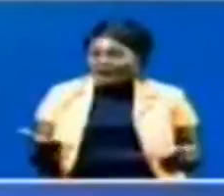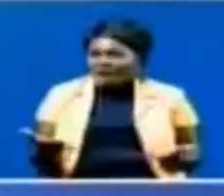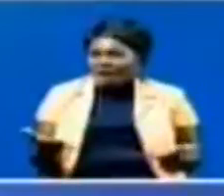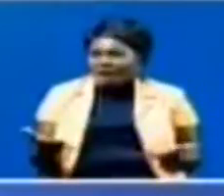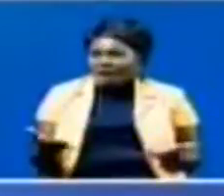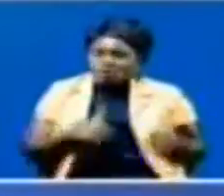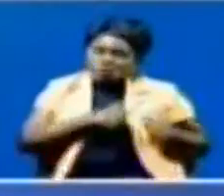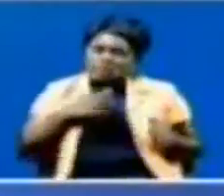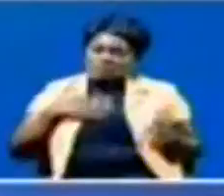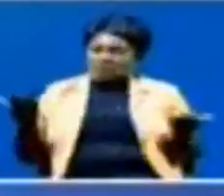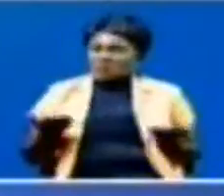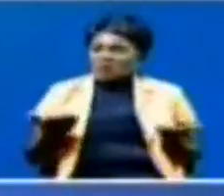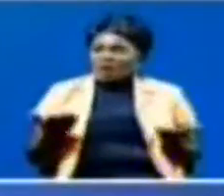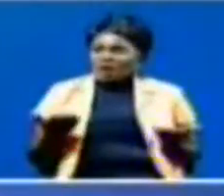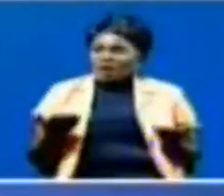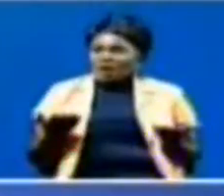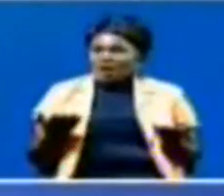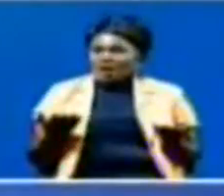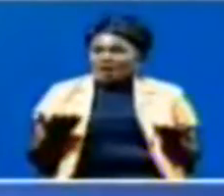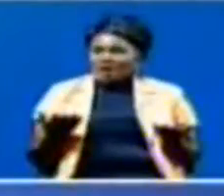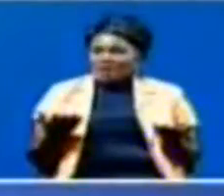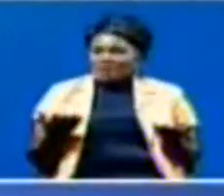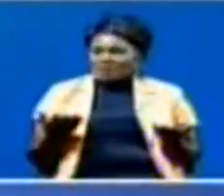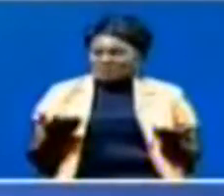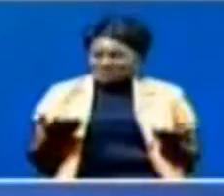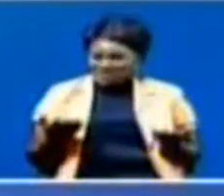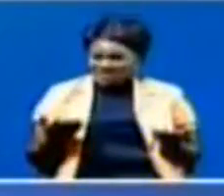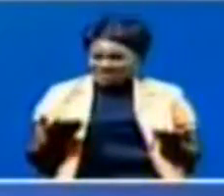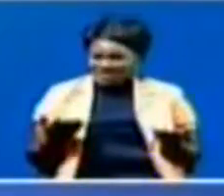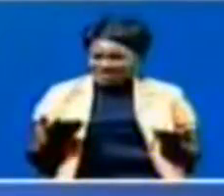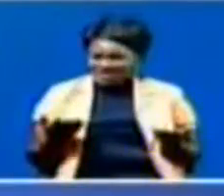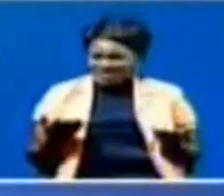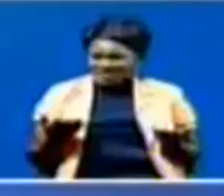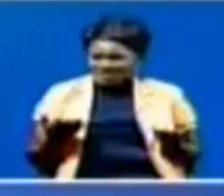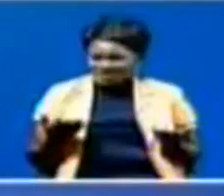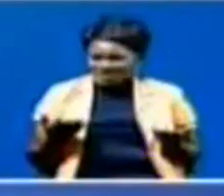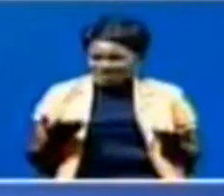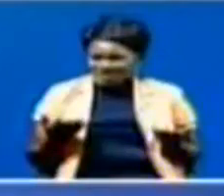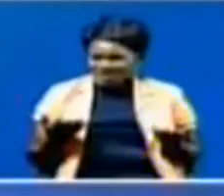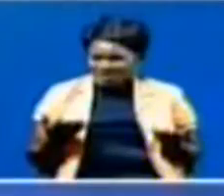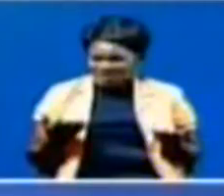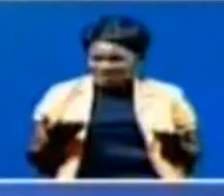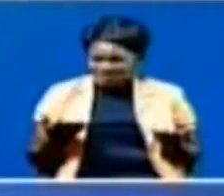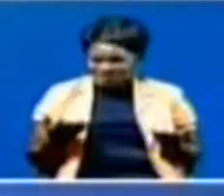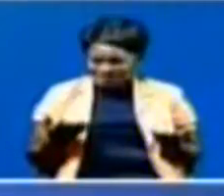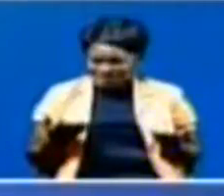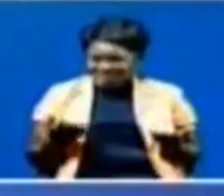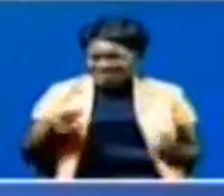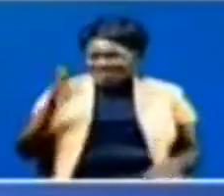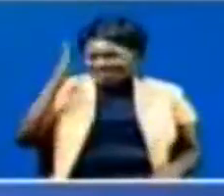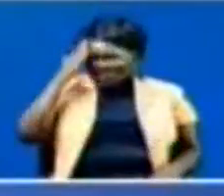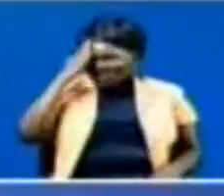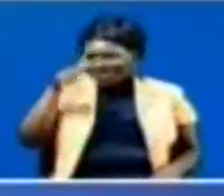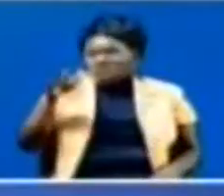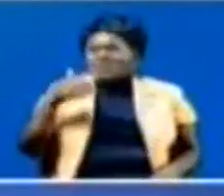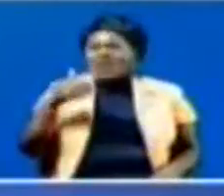Mpenzi wangu uko wapi? Hakuna chanalegea tena, ni huyo kidudu mtu. Babu yani, kubaliana na kazi. Wanapima